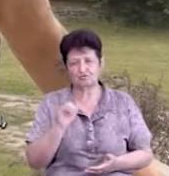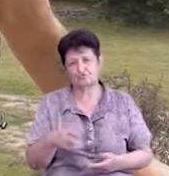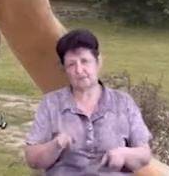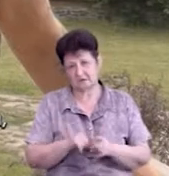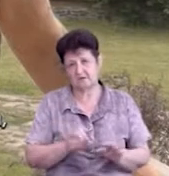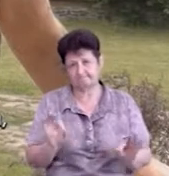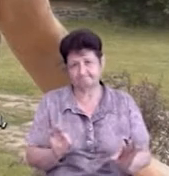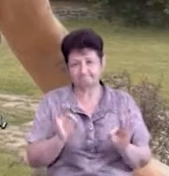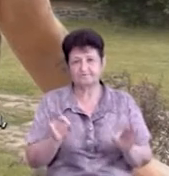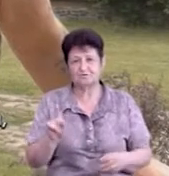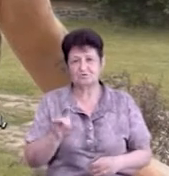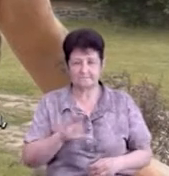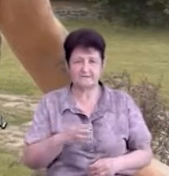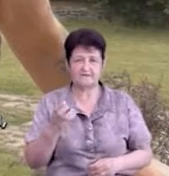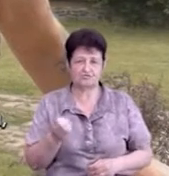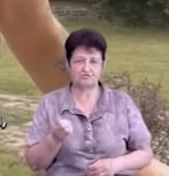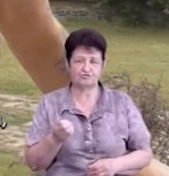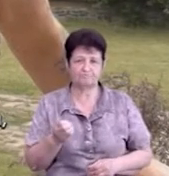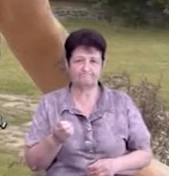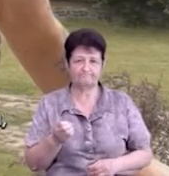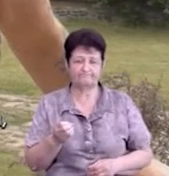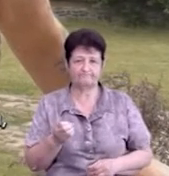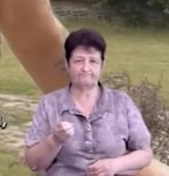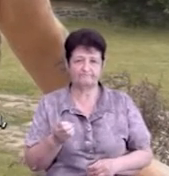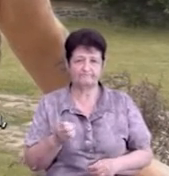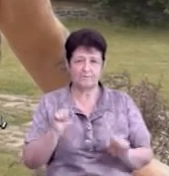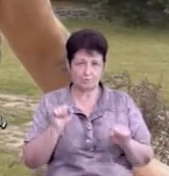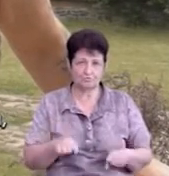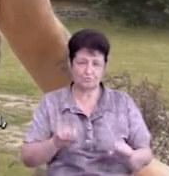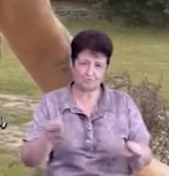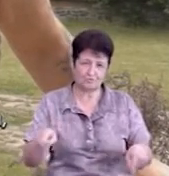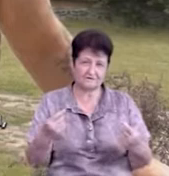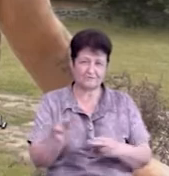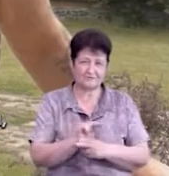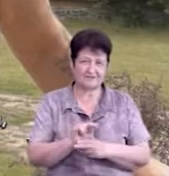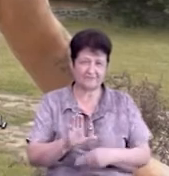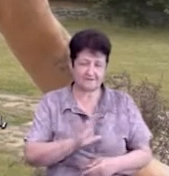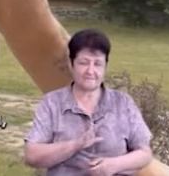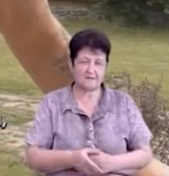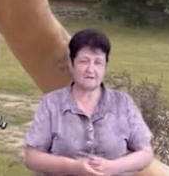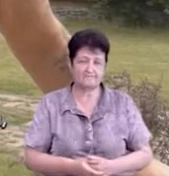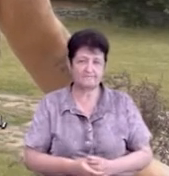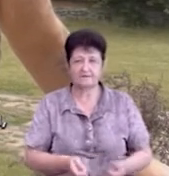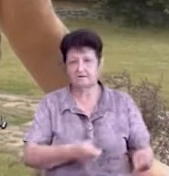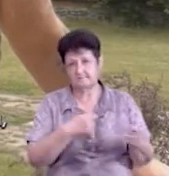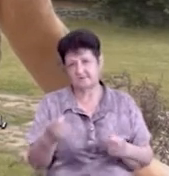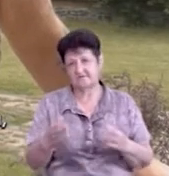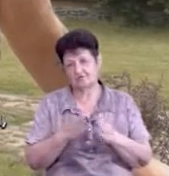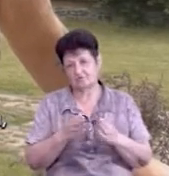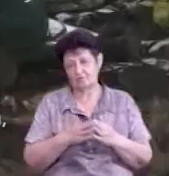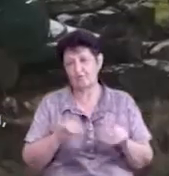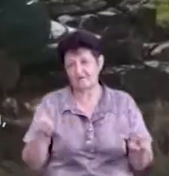которые были еще, была возможность их восстановить. Привез домой,